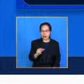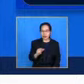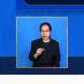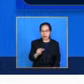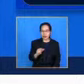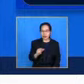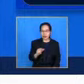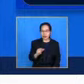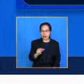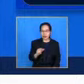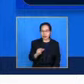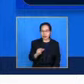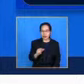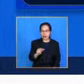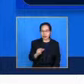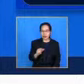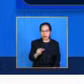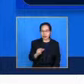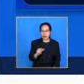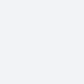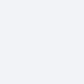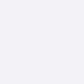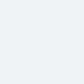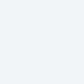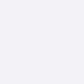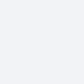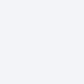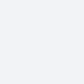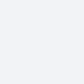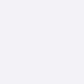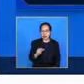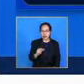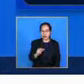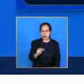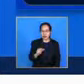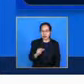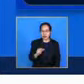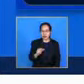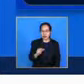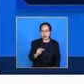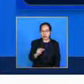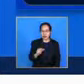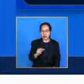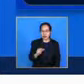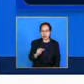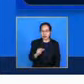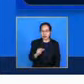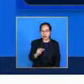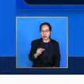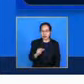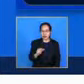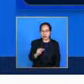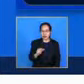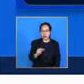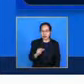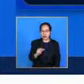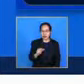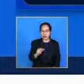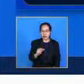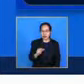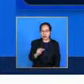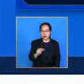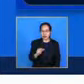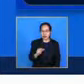Kailangan idagdag mo sa pananampalataya mo ang mabuting kalooban sa